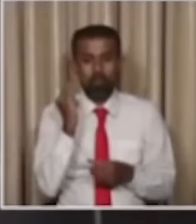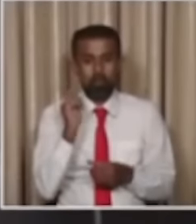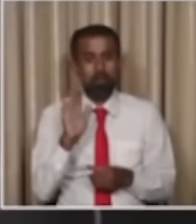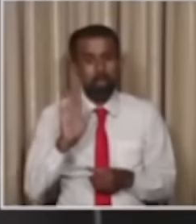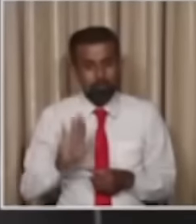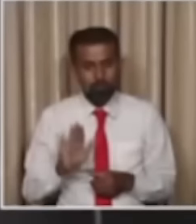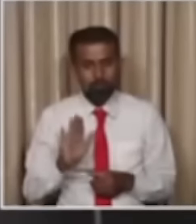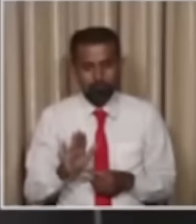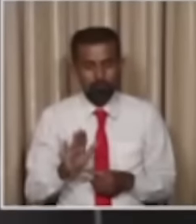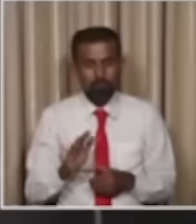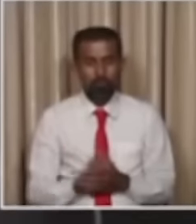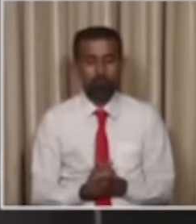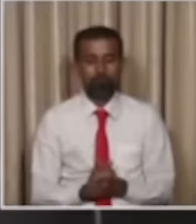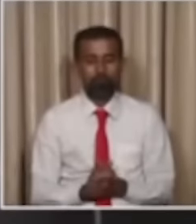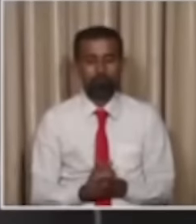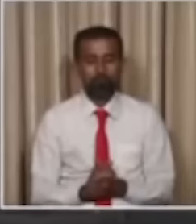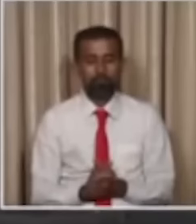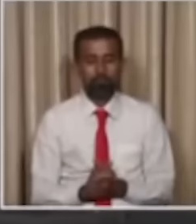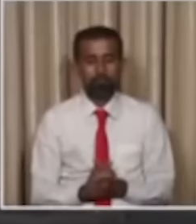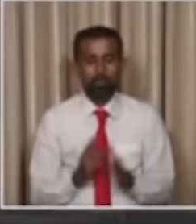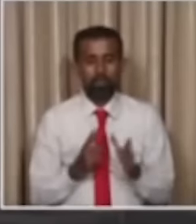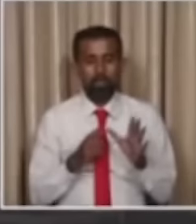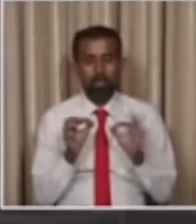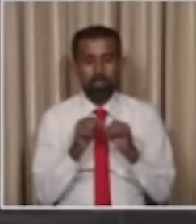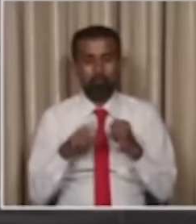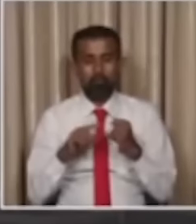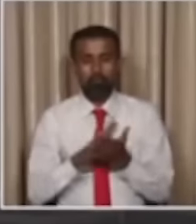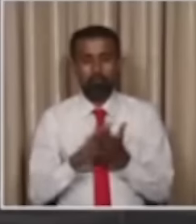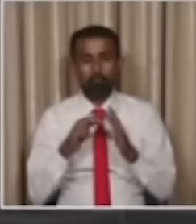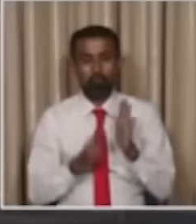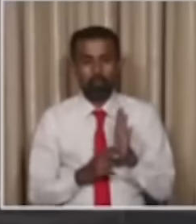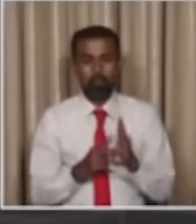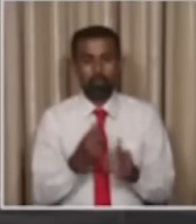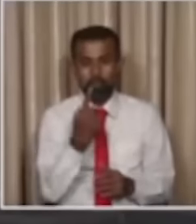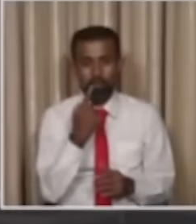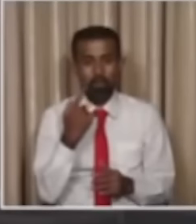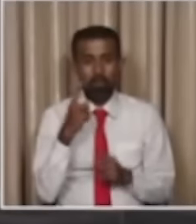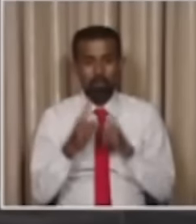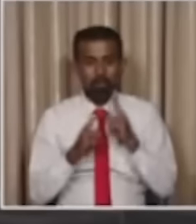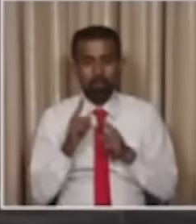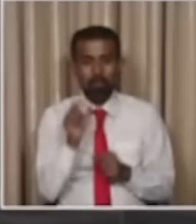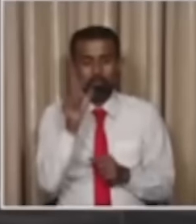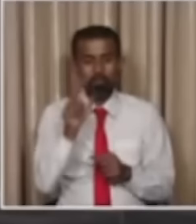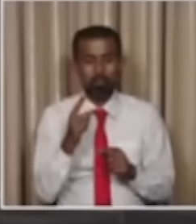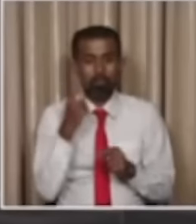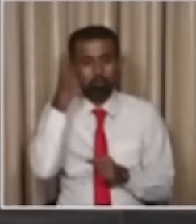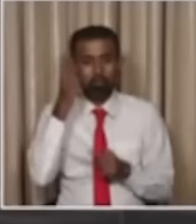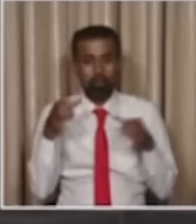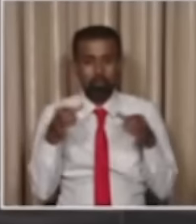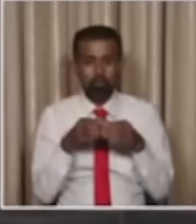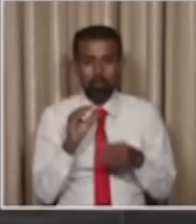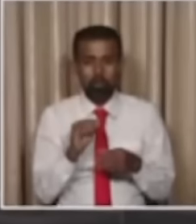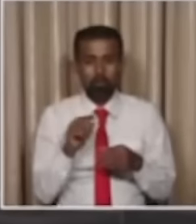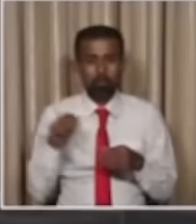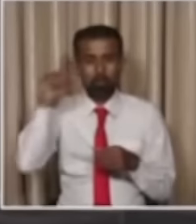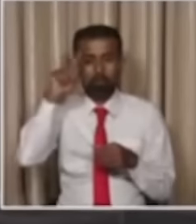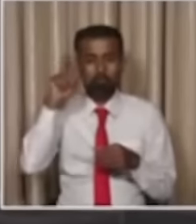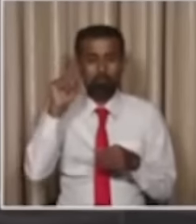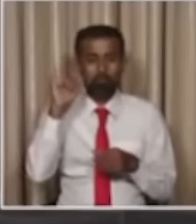හිටියා. ඒක තමයි මම උත්තරේ. ඔව් හරි. ඉතින් අබුහින් කියලා කතා කරන එක්කෙනා කතා කරන එක්කෙනා බුද්ධ්‍යංශයක නම් ඉතින් යාට උඩින්